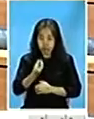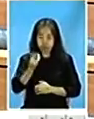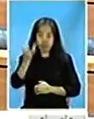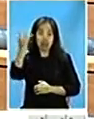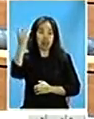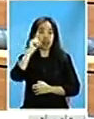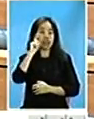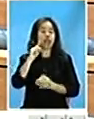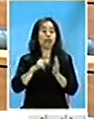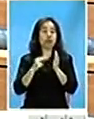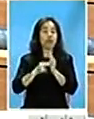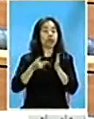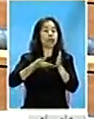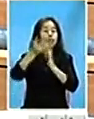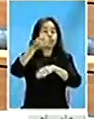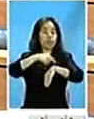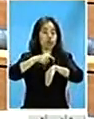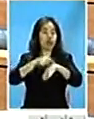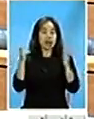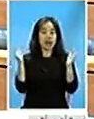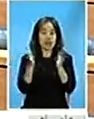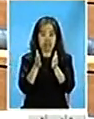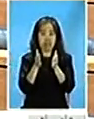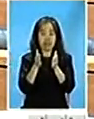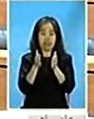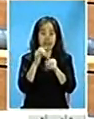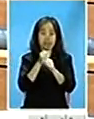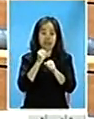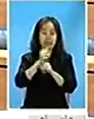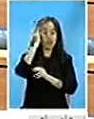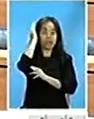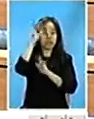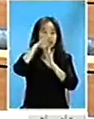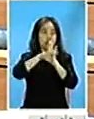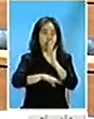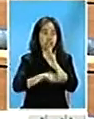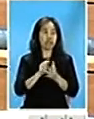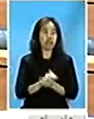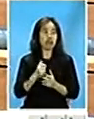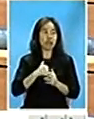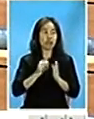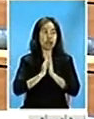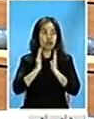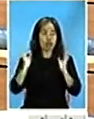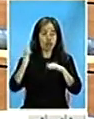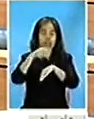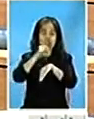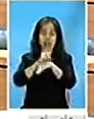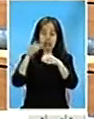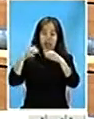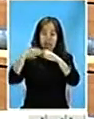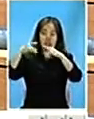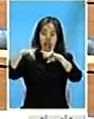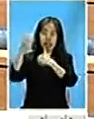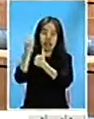ความสะดวกเพื่อความกระชับของการบริหารเรื่องของผู้อภิปรายผมต้องกราบขอบคุณท่านประธานผ่านไปยังท่านประธานวิปฝ่ายค้านด้วยนะครับกราบขอบคุณครับผ